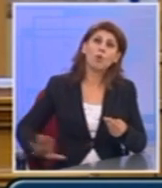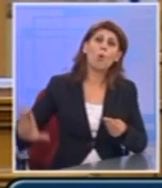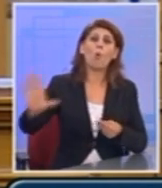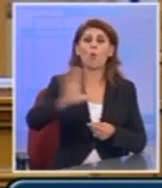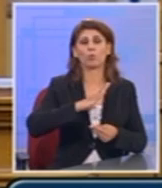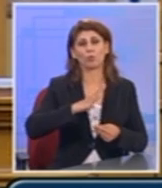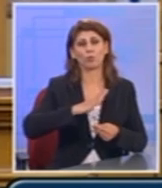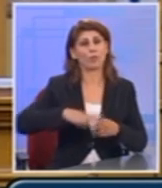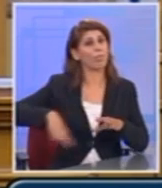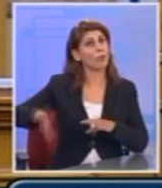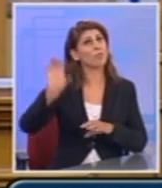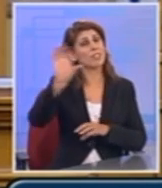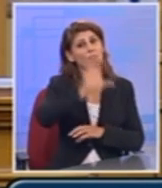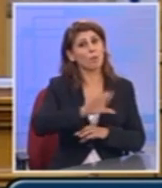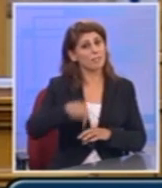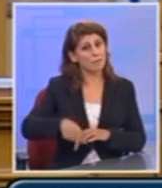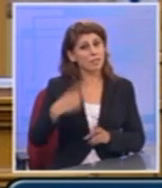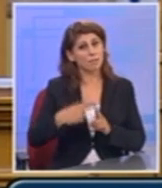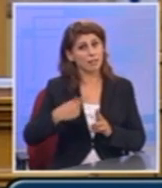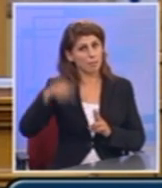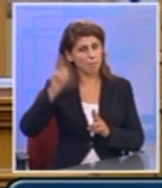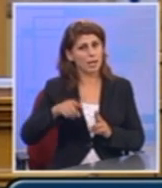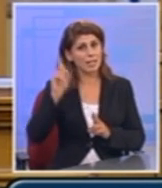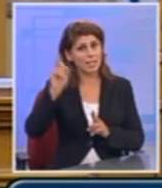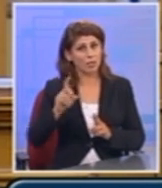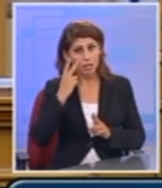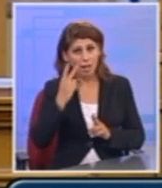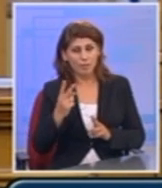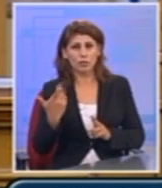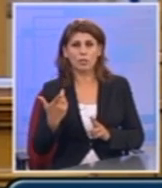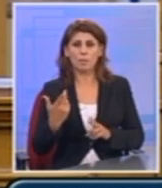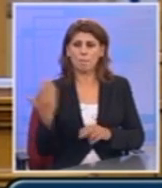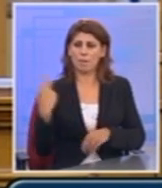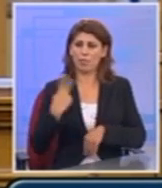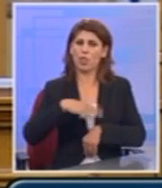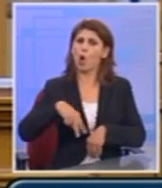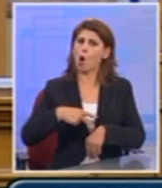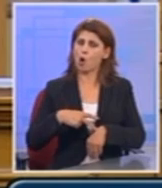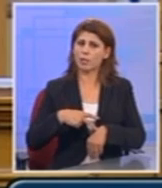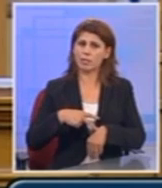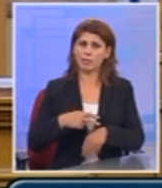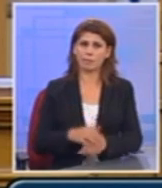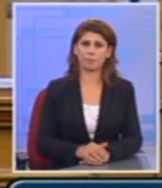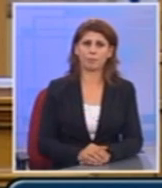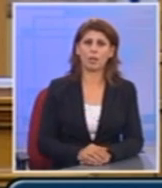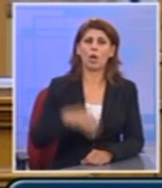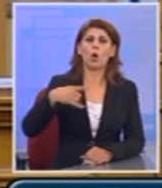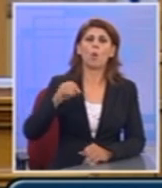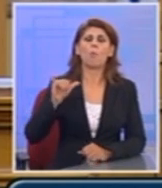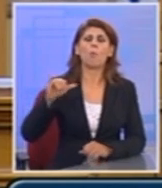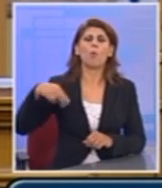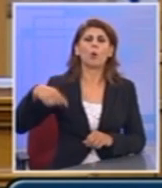της ευρώπης σήμερα είναι σημαντική η μέρα και ίσως να έχετε παρατηρήσει ότι πριν δύο ώρες στο στη